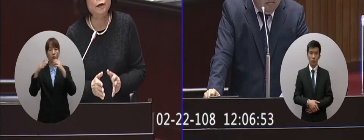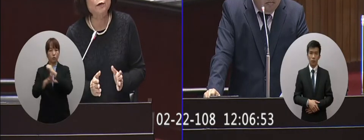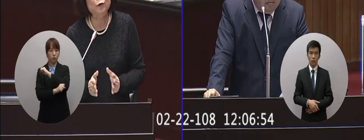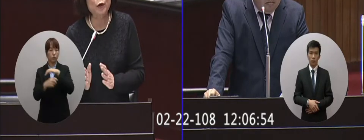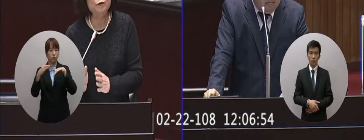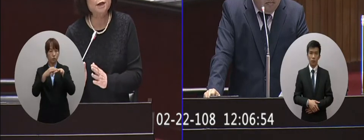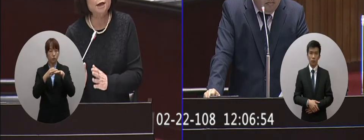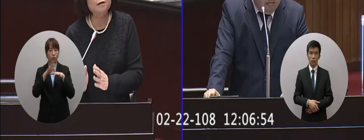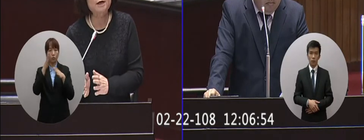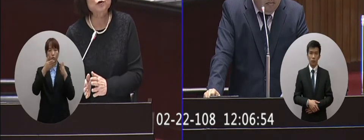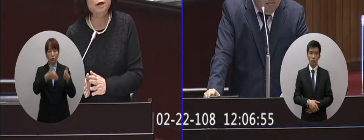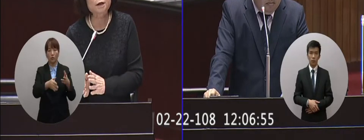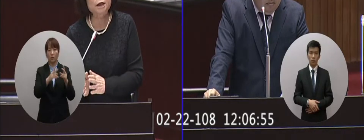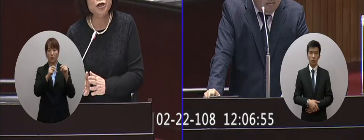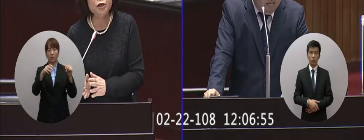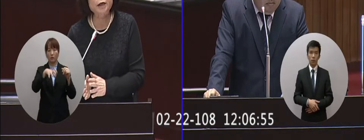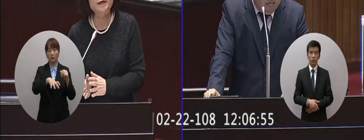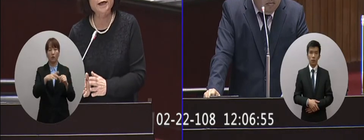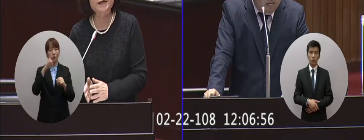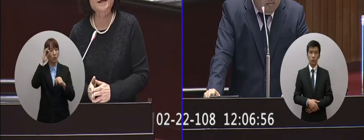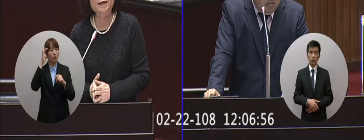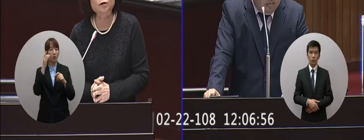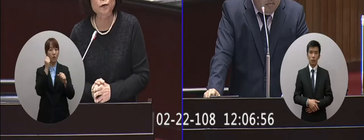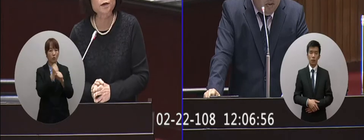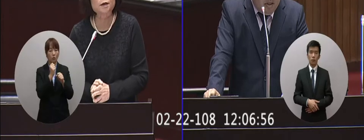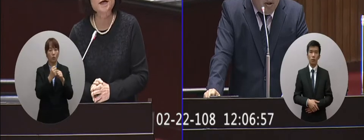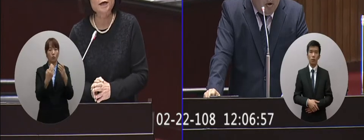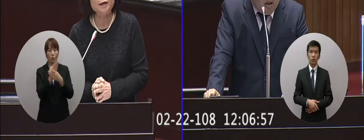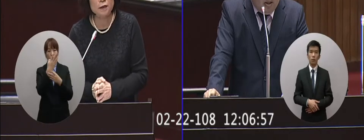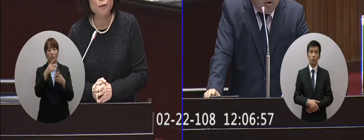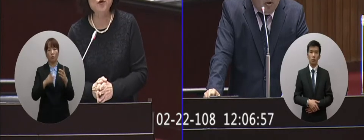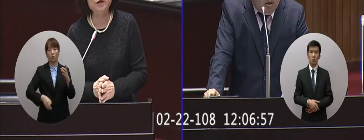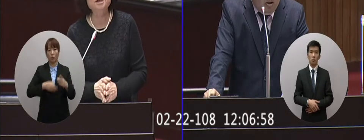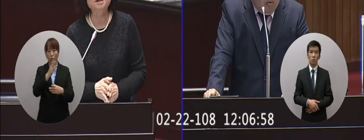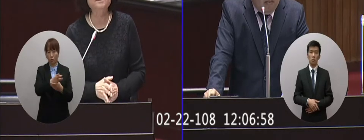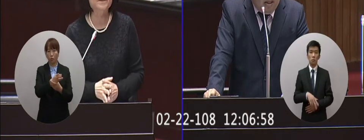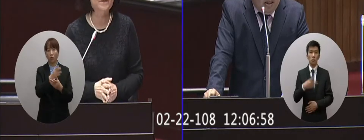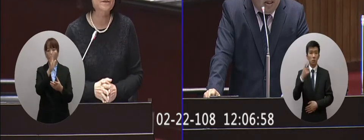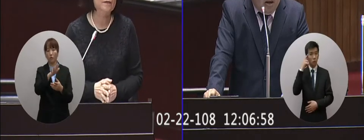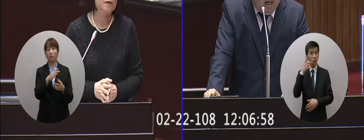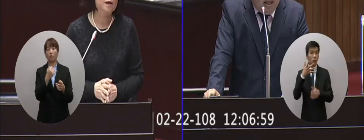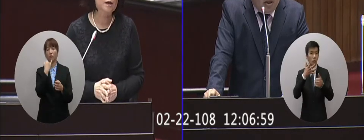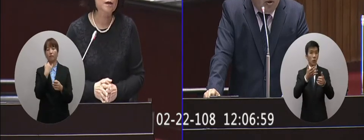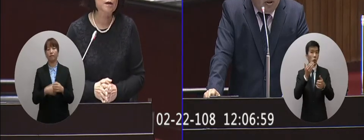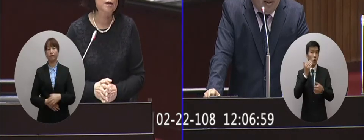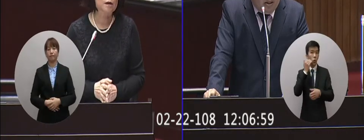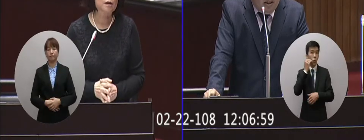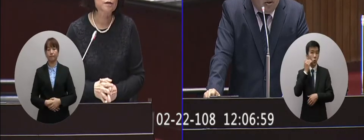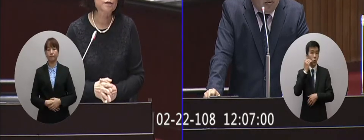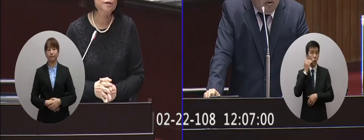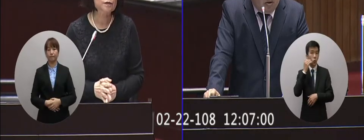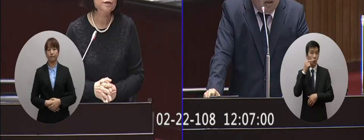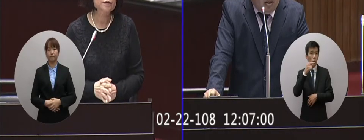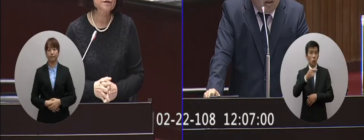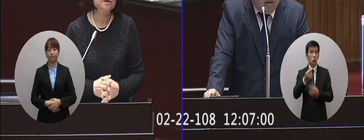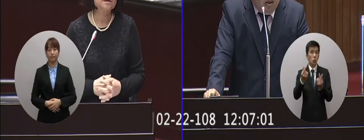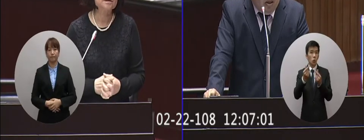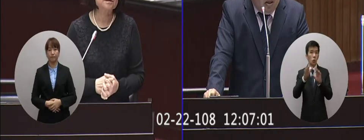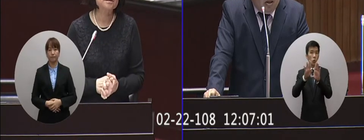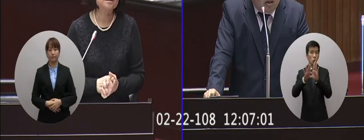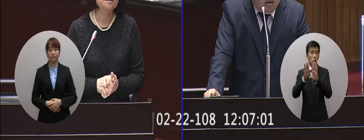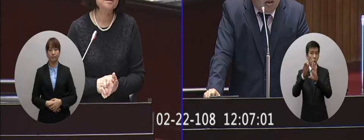列了，也对于这个地方创生的事业也可以来投资。 那有可能说我们提高他可以去捐赠所可